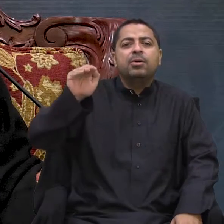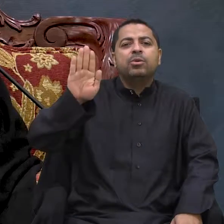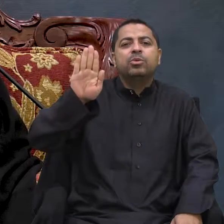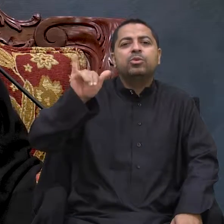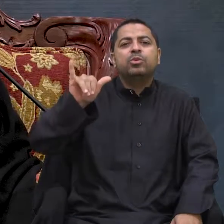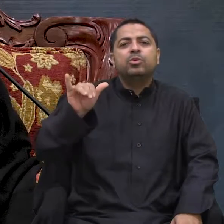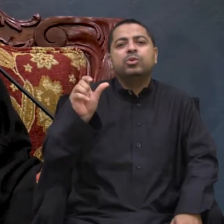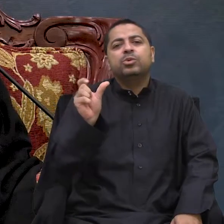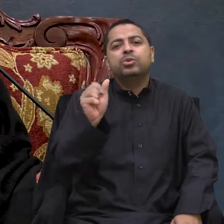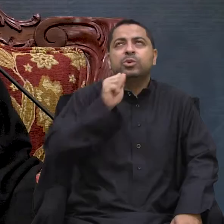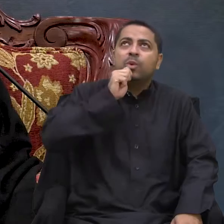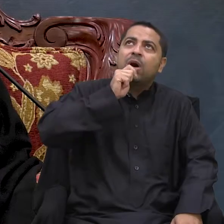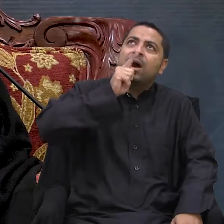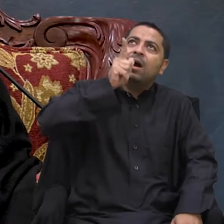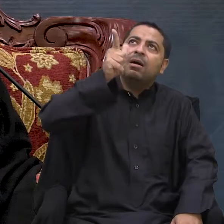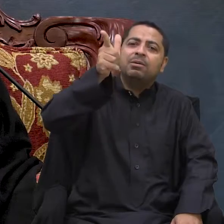وحسينان